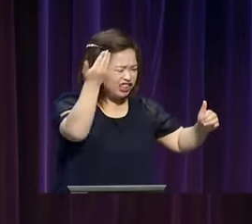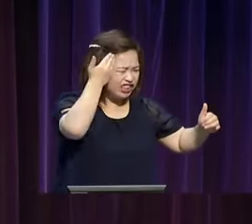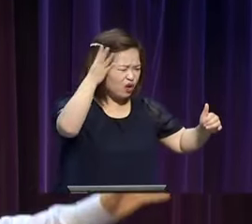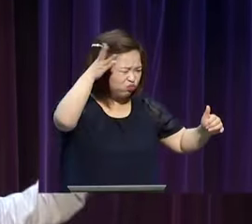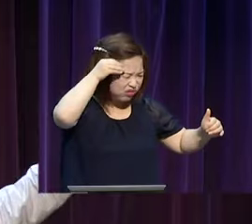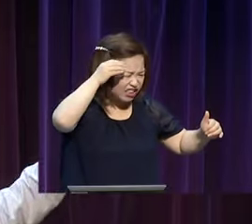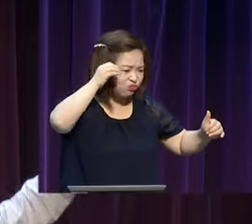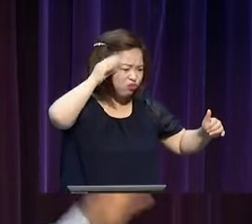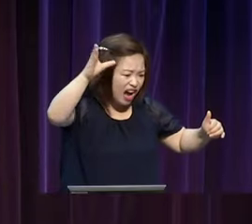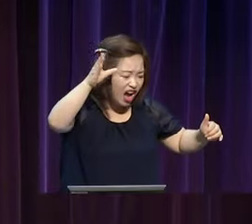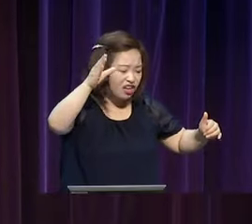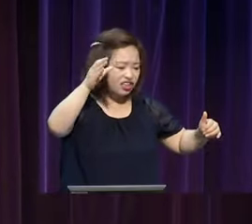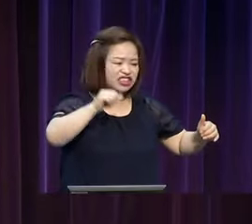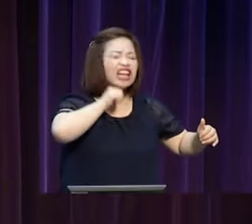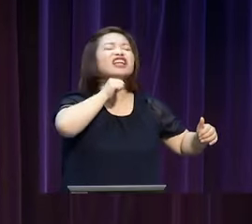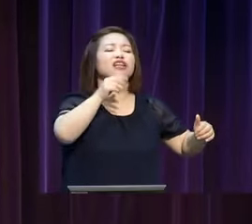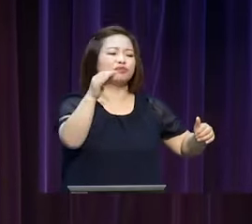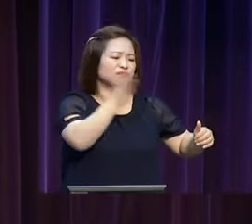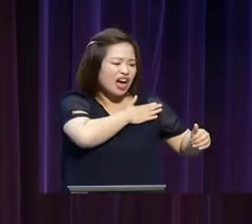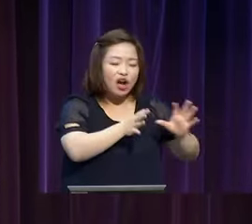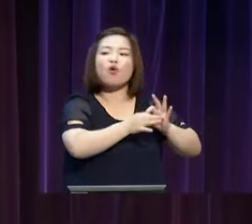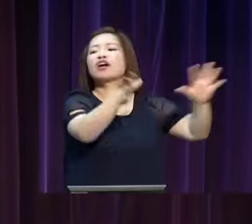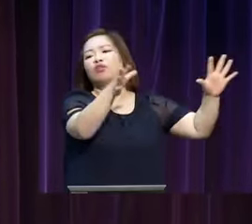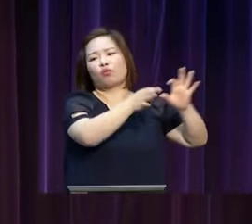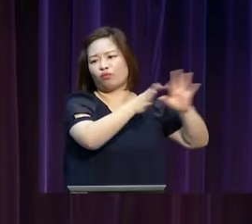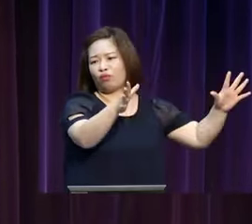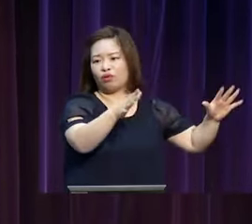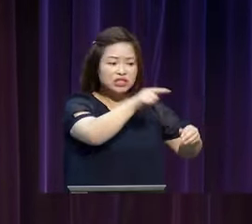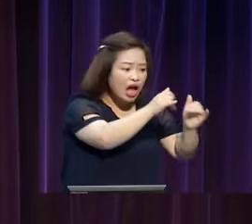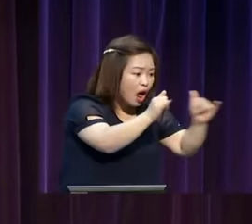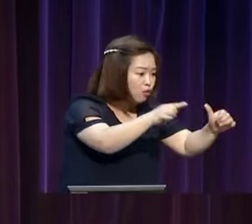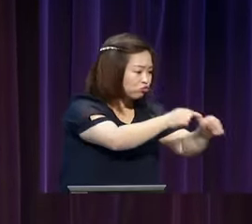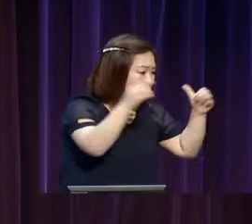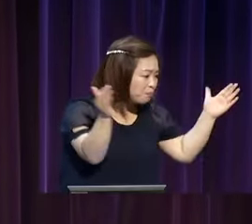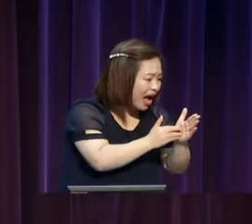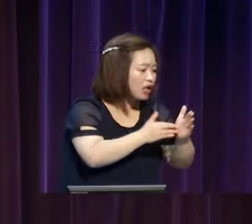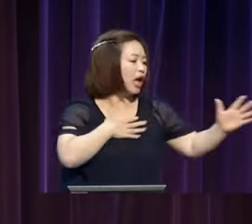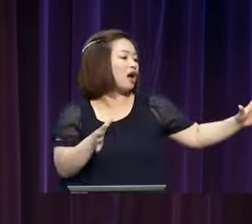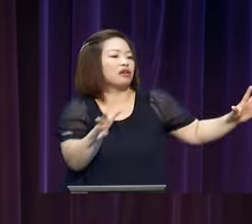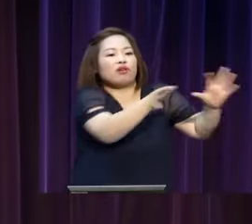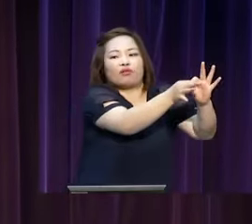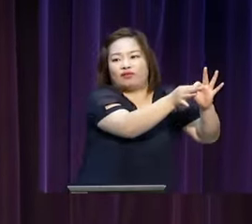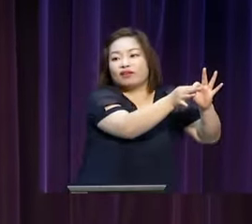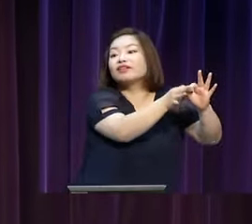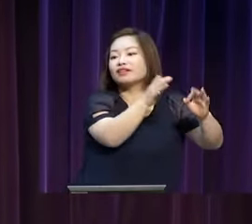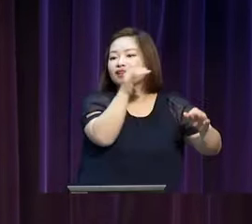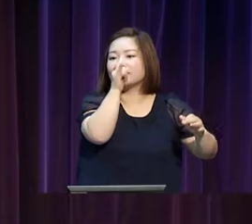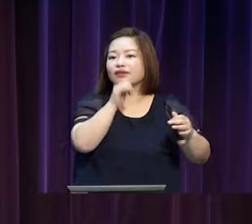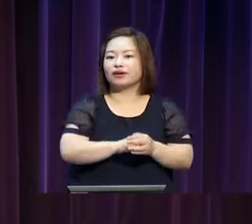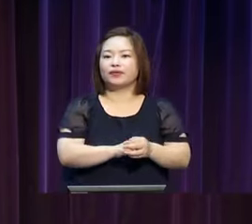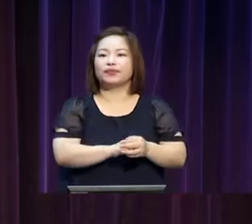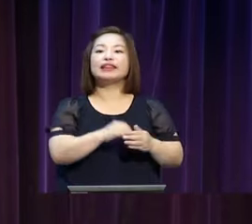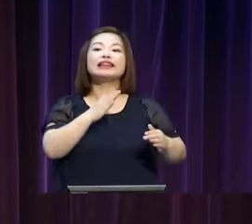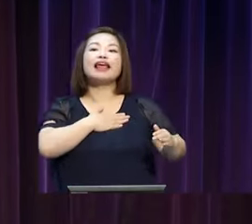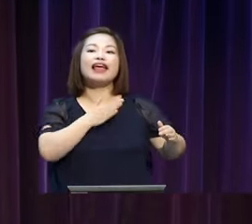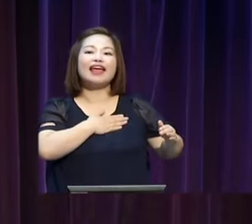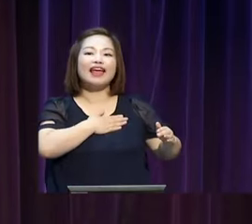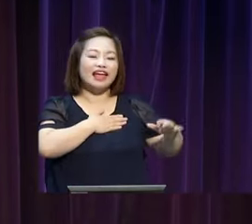못났든지 이 사람이 있어야 교회가 되는 거예요. 연결이에요, 연결. 내 옆에